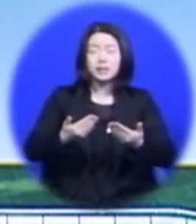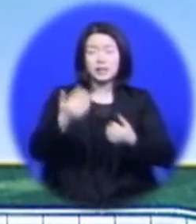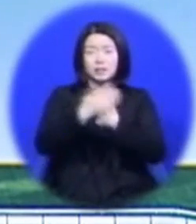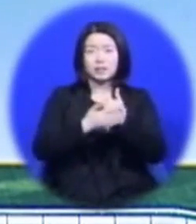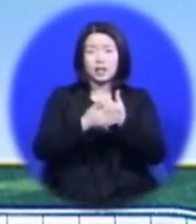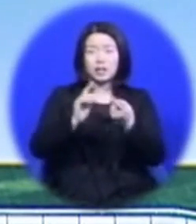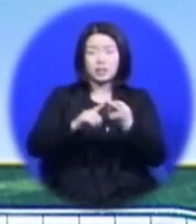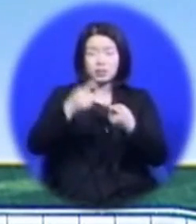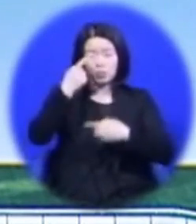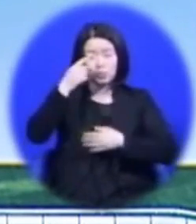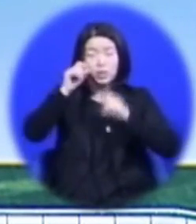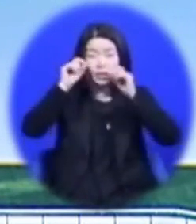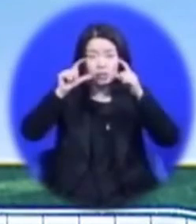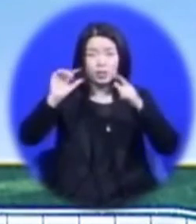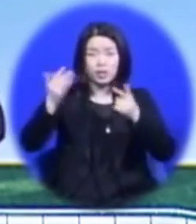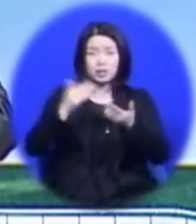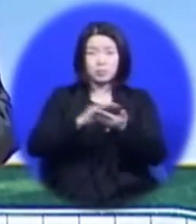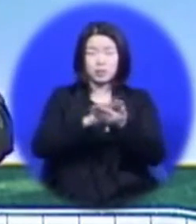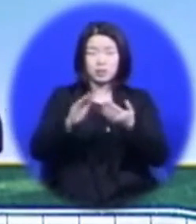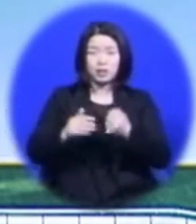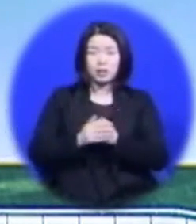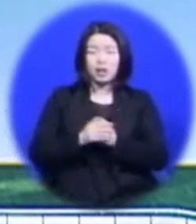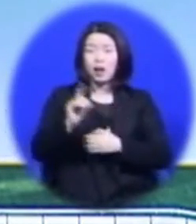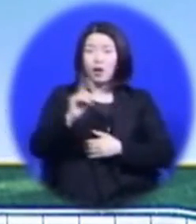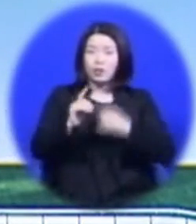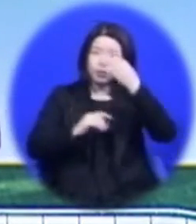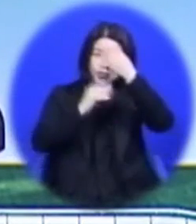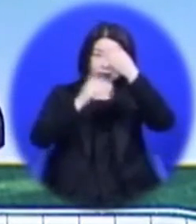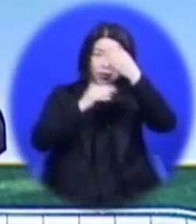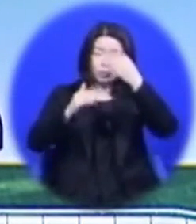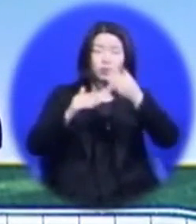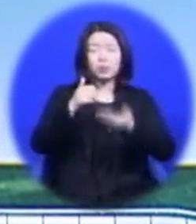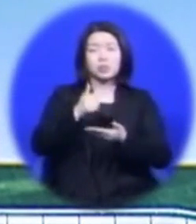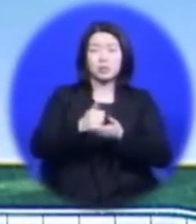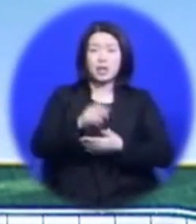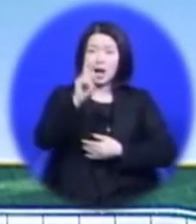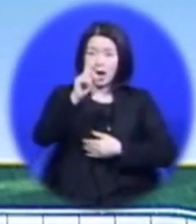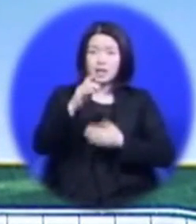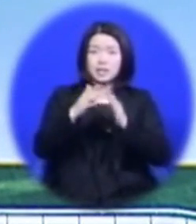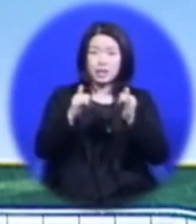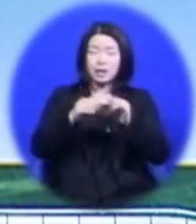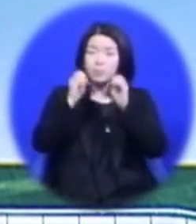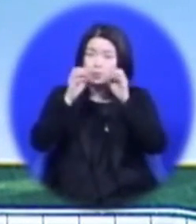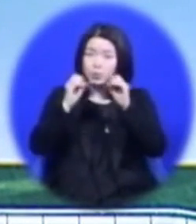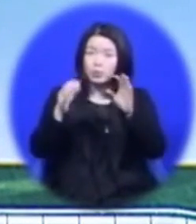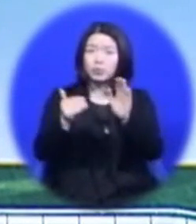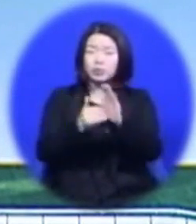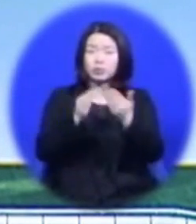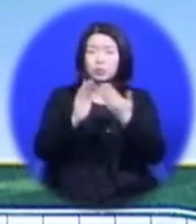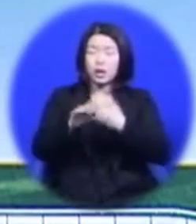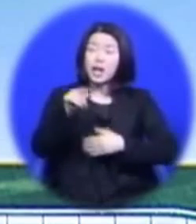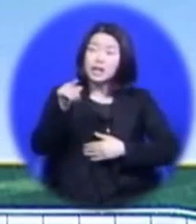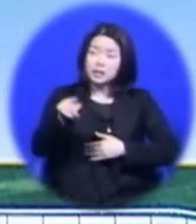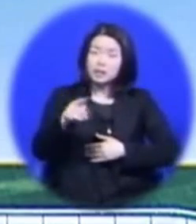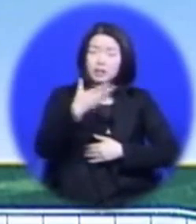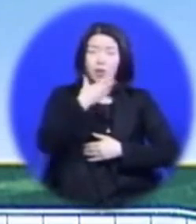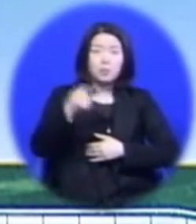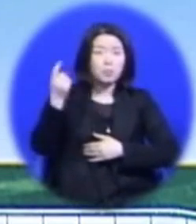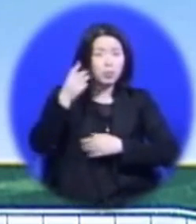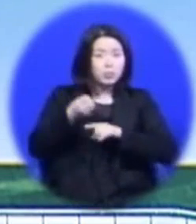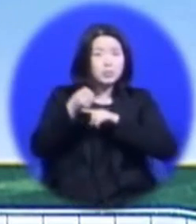것입니다. 어느 성도님이 한 사람을 전도를 해서 그를 복음을